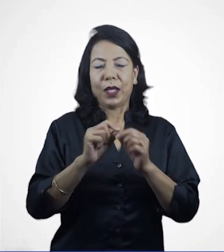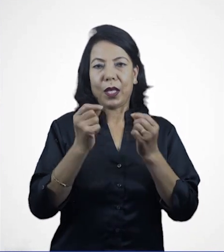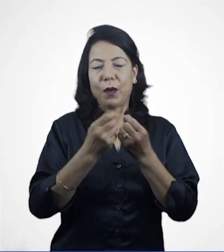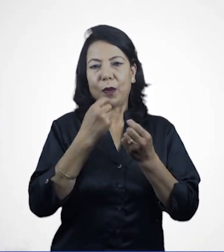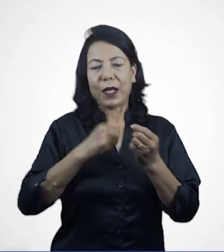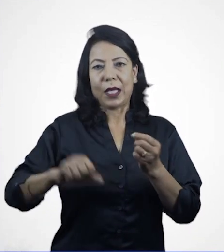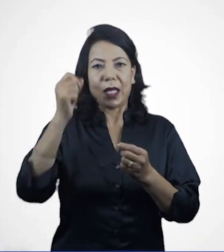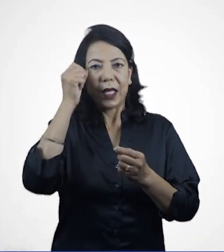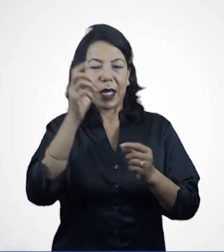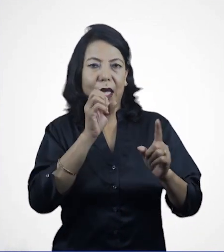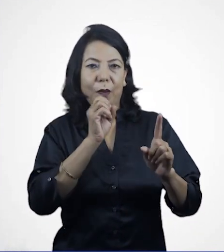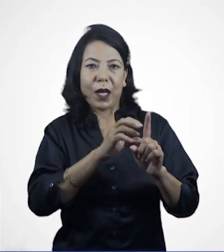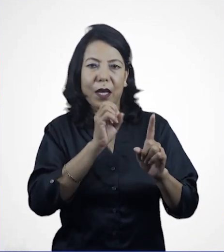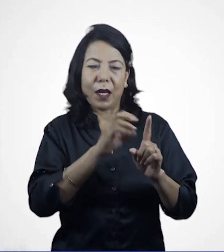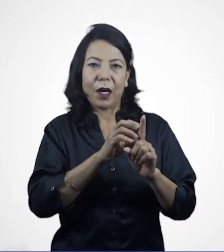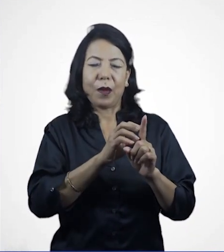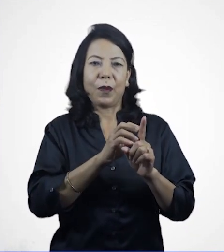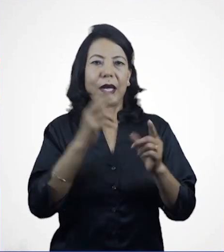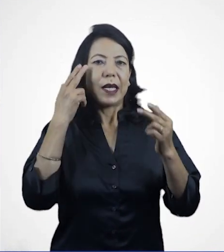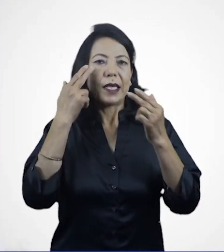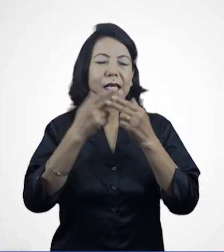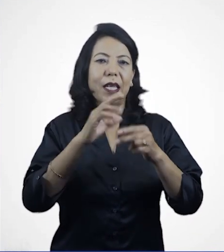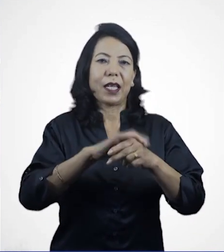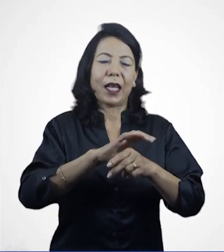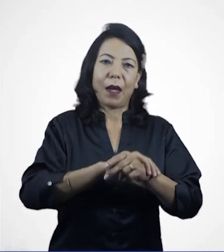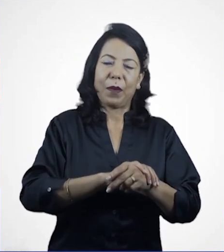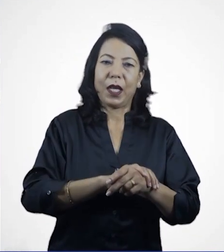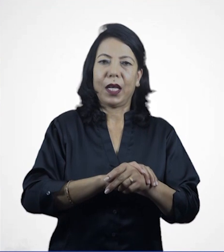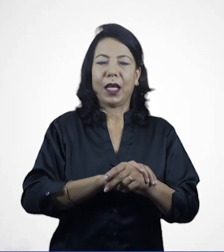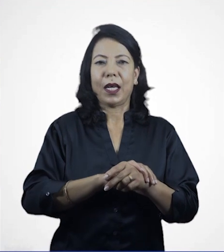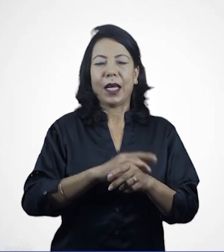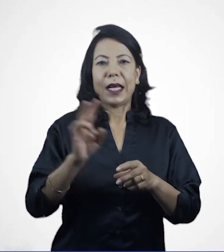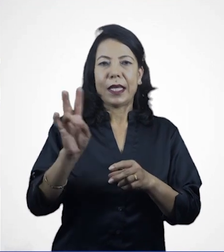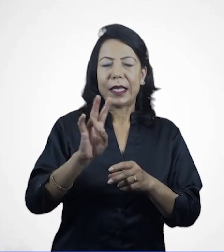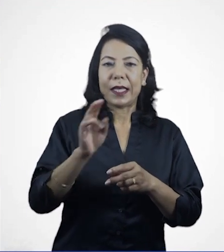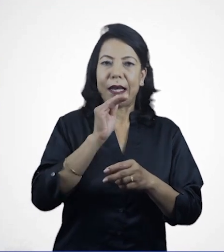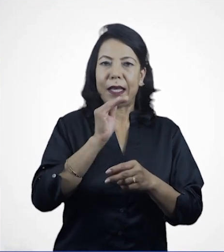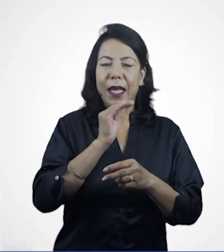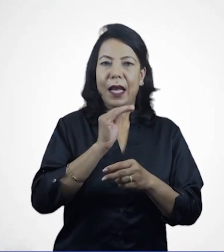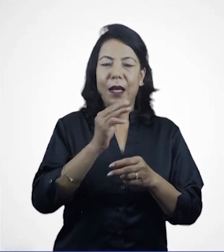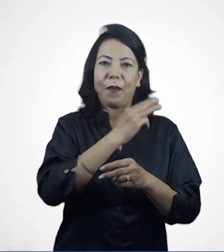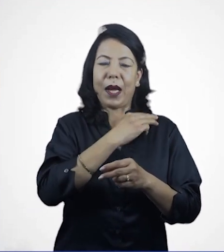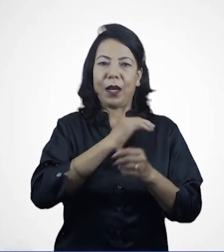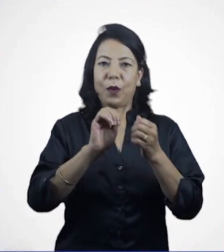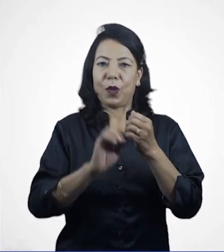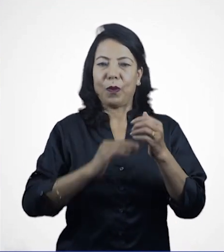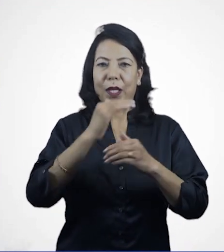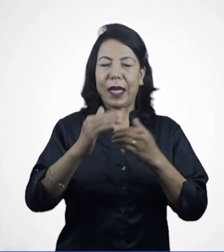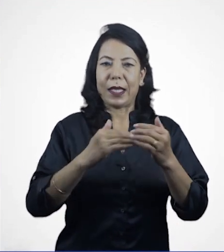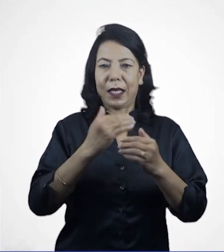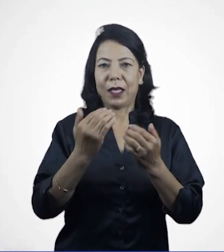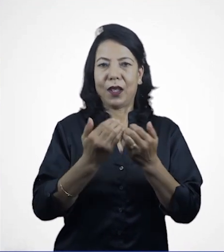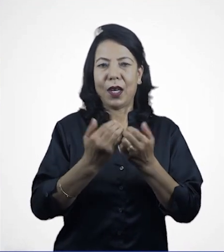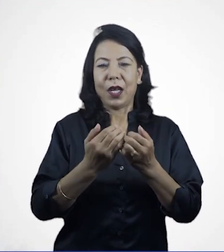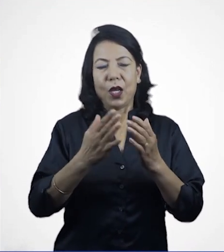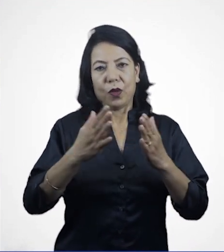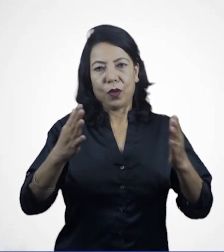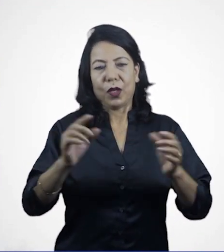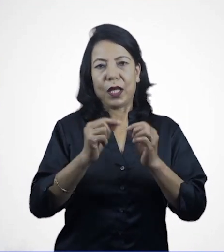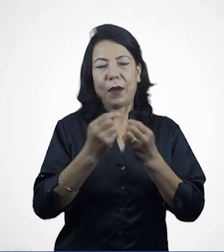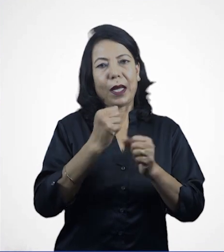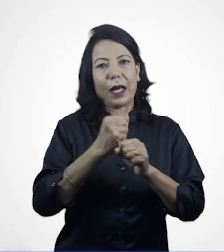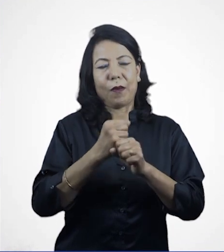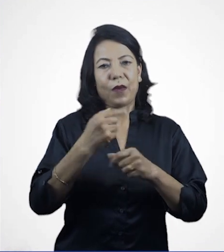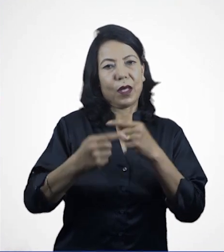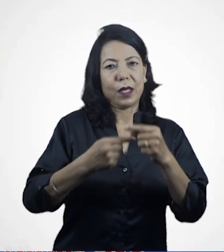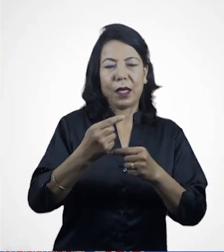अमने